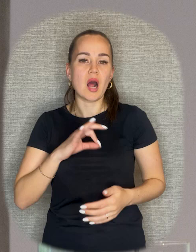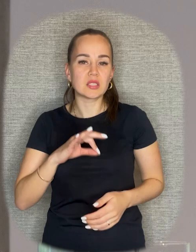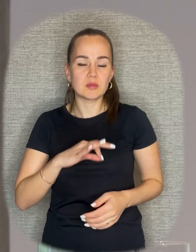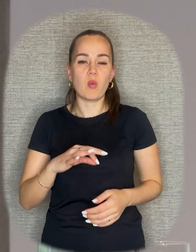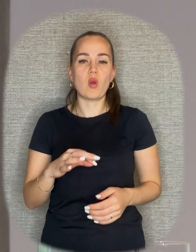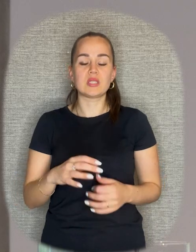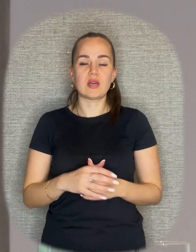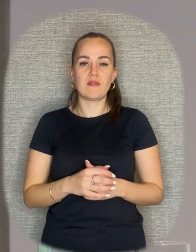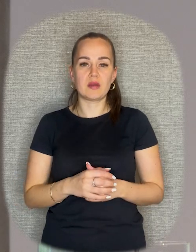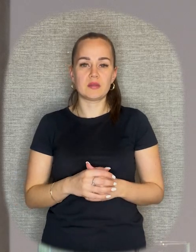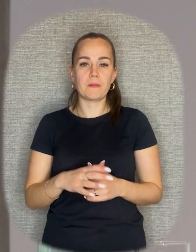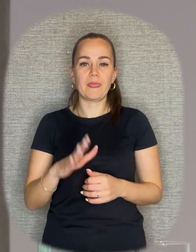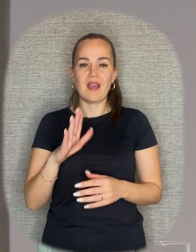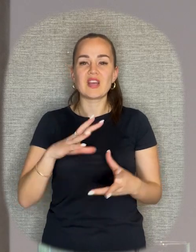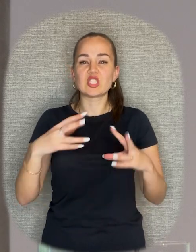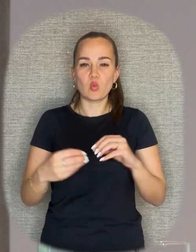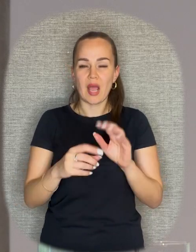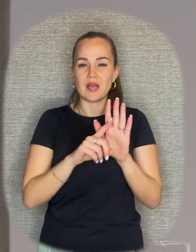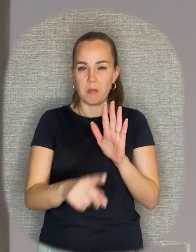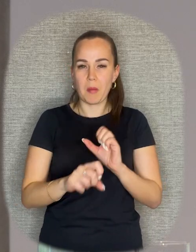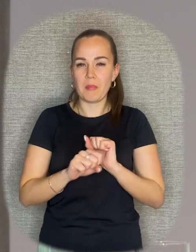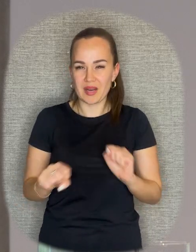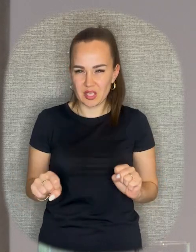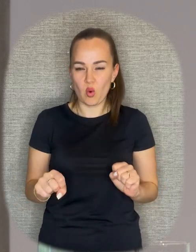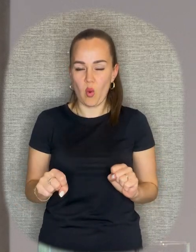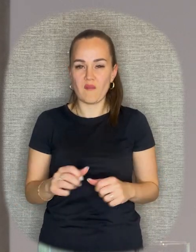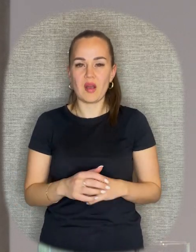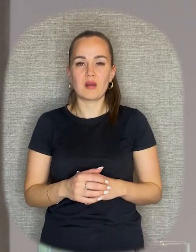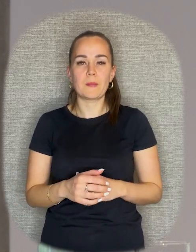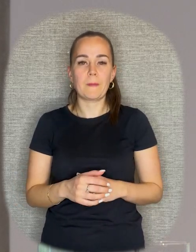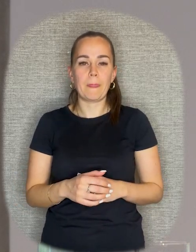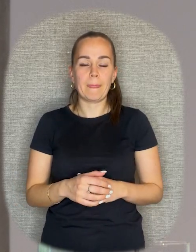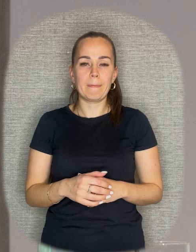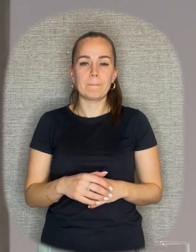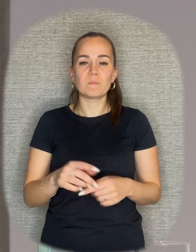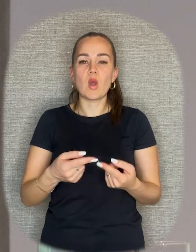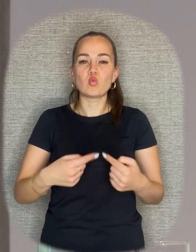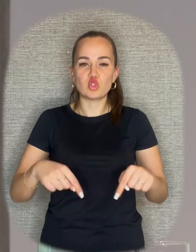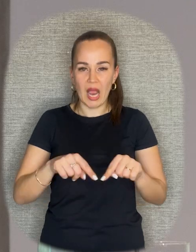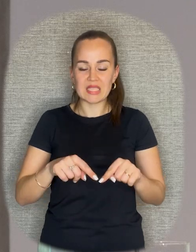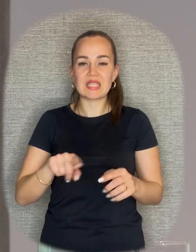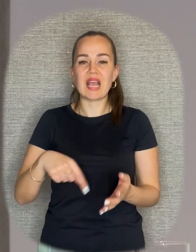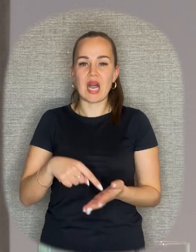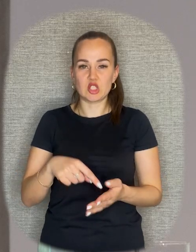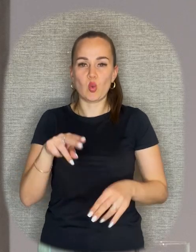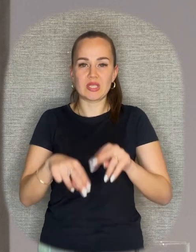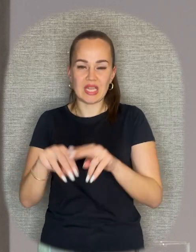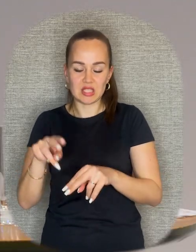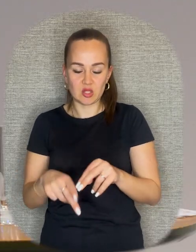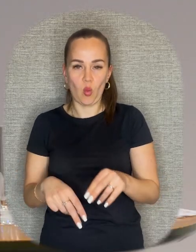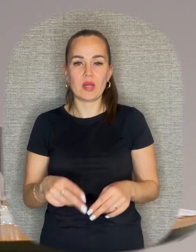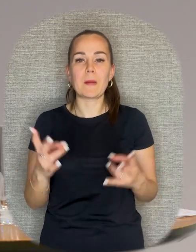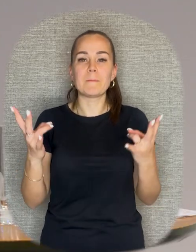градостроительных комплексах конечно предполагалось использовать образовавшиеся в результате обстрелов и разбора на